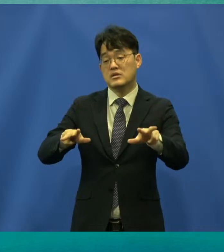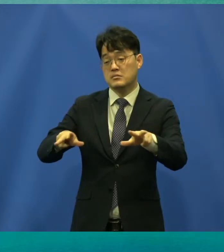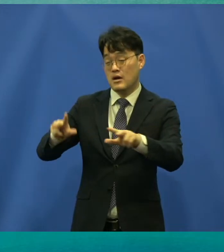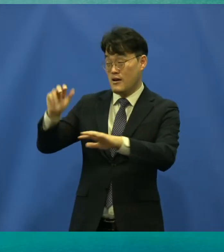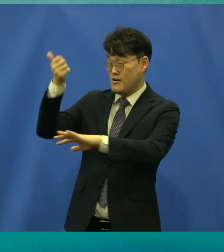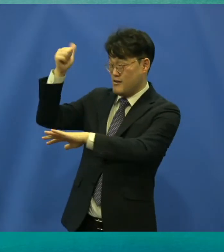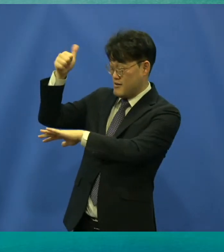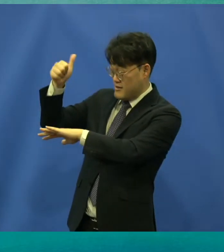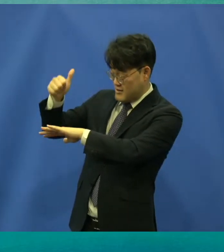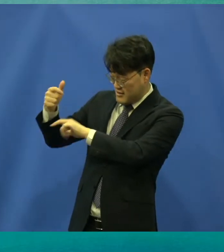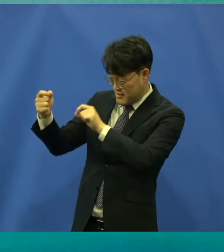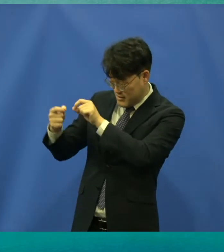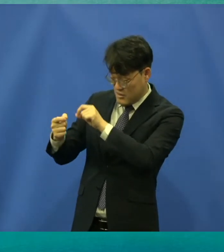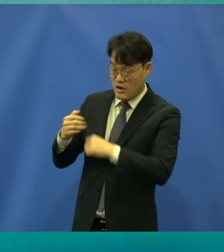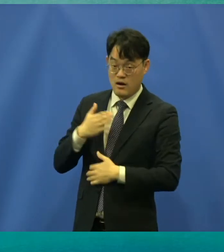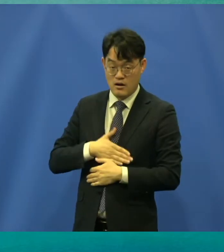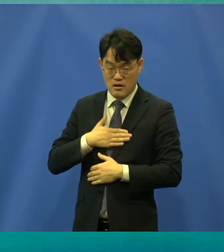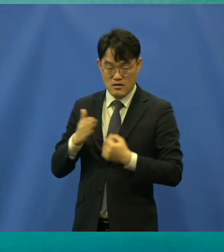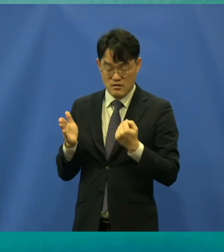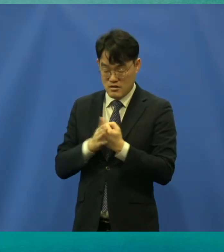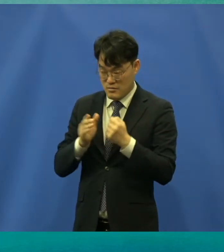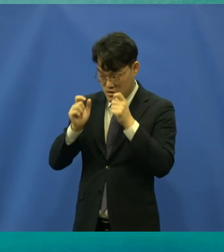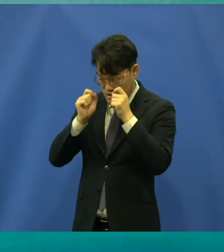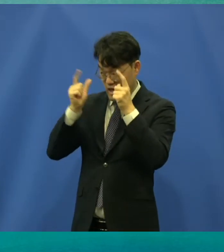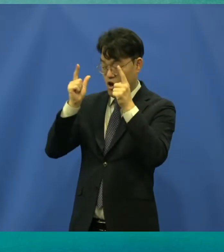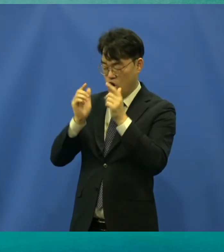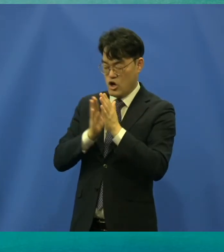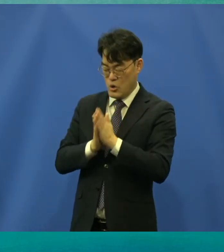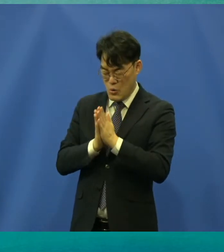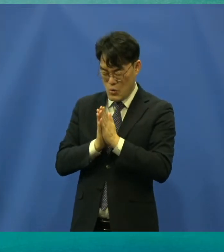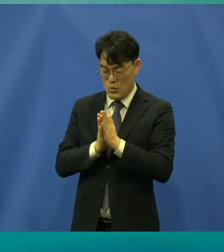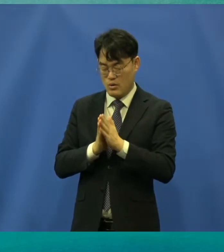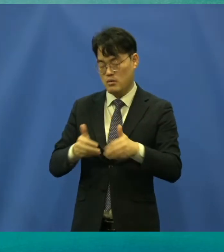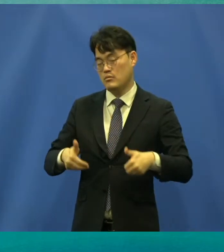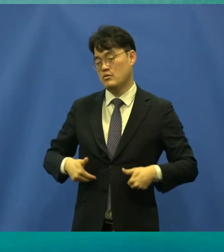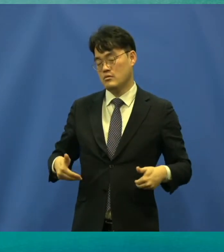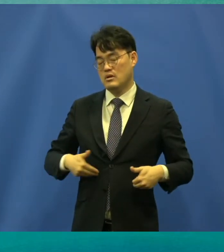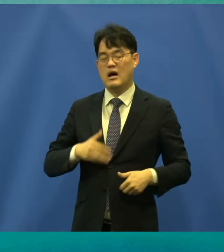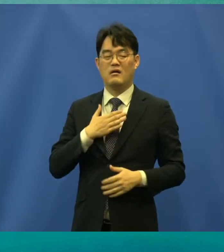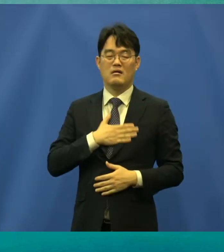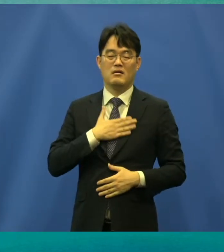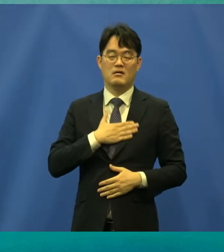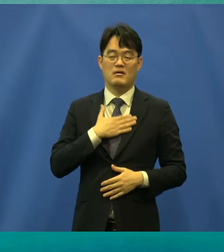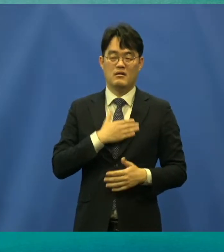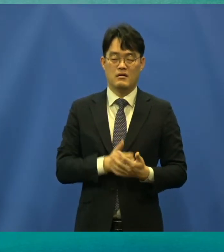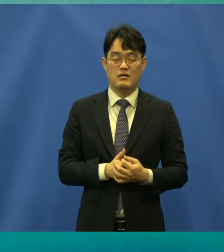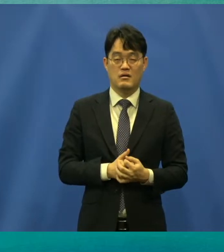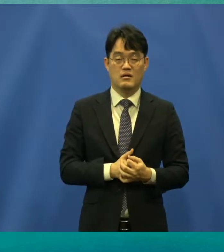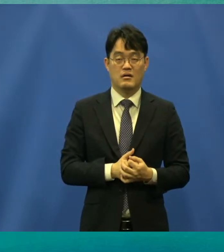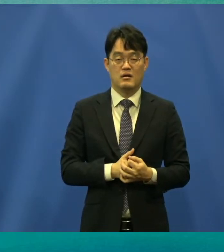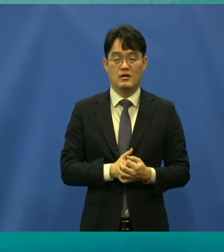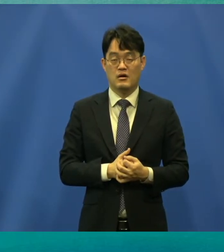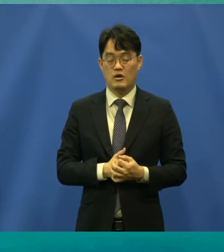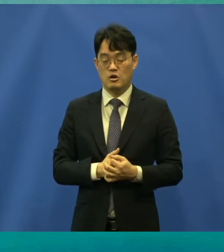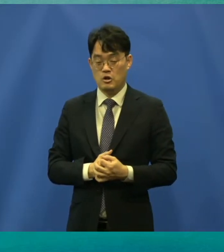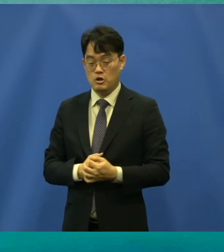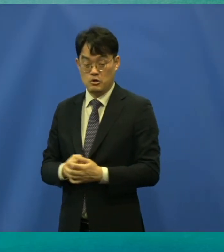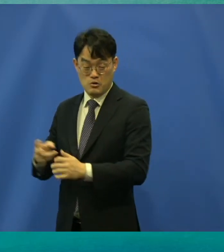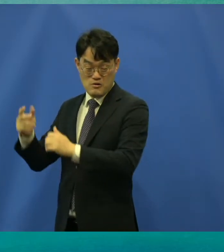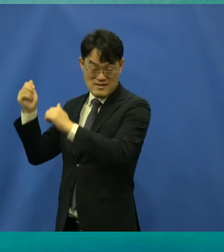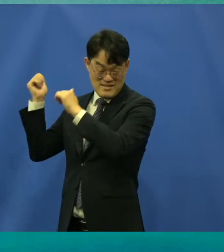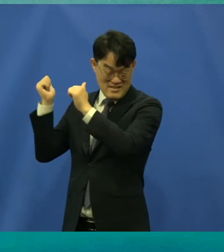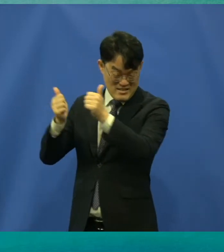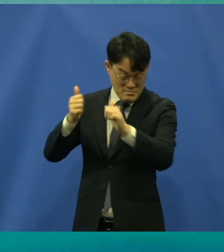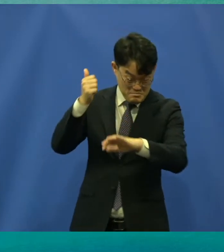그리고 무엇보다 이 종말의 때는 언제입니까? 추수기의 때라는 거예요. 수확을 해야 될 때라는 거예요. 수확에